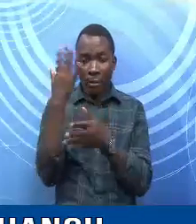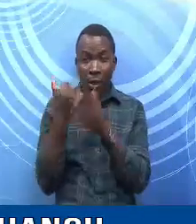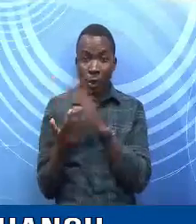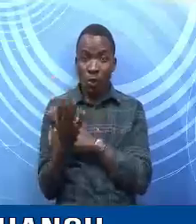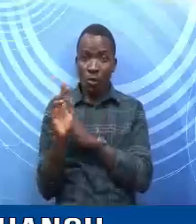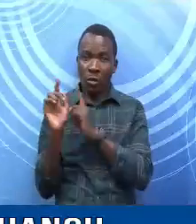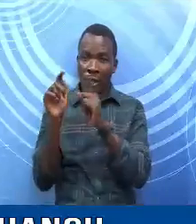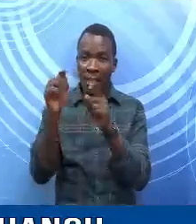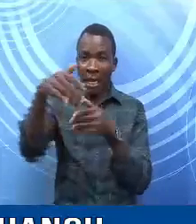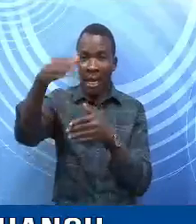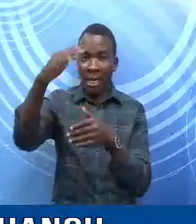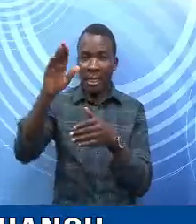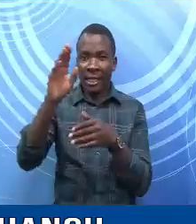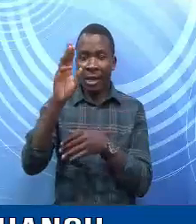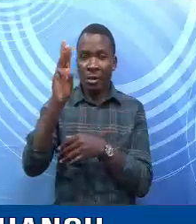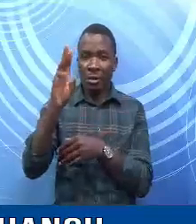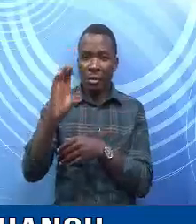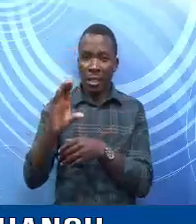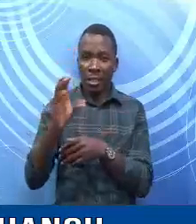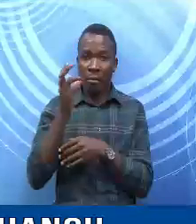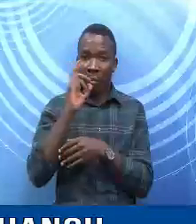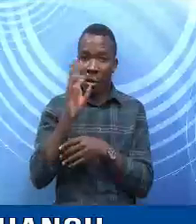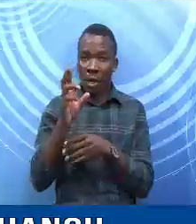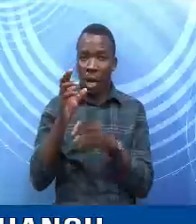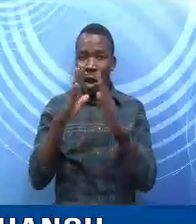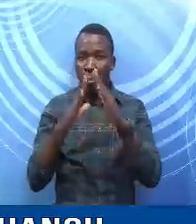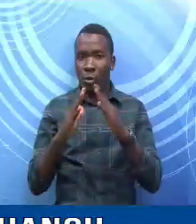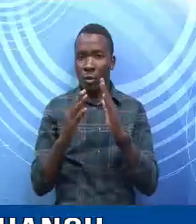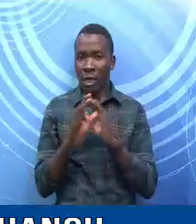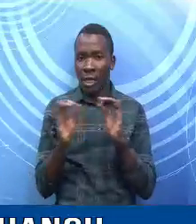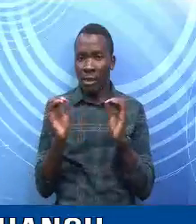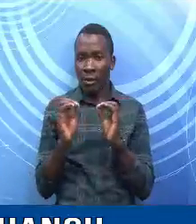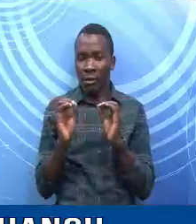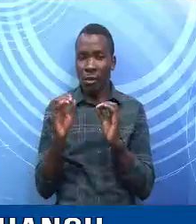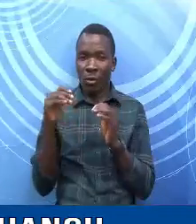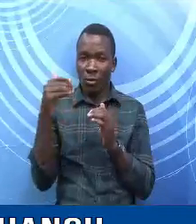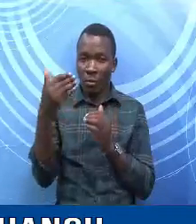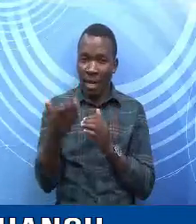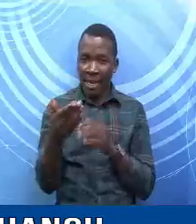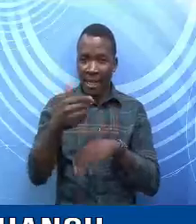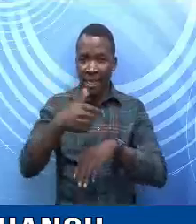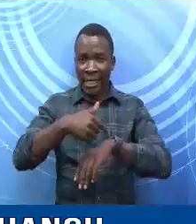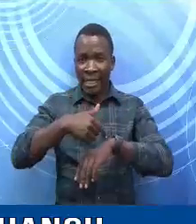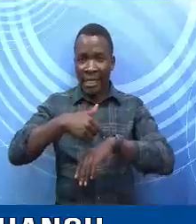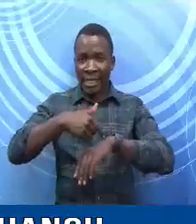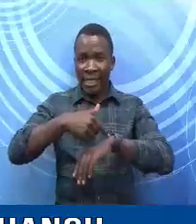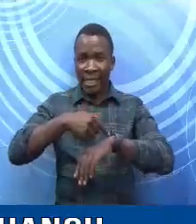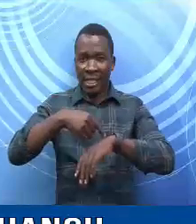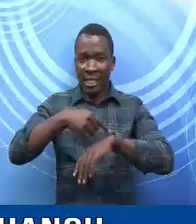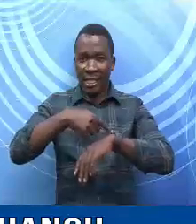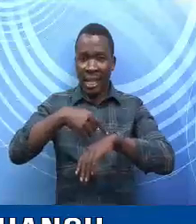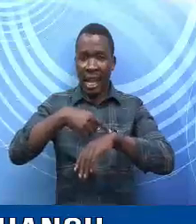kibazo mbona mu nzu, nta kibazo gihari. Niho bigeze amasaha